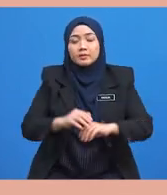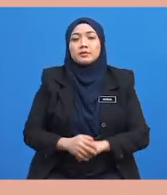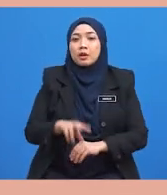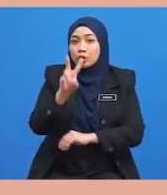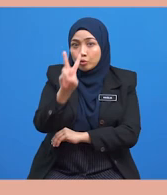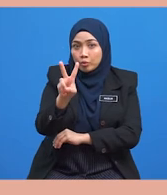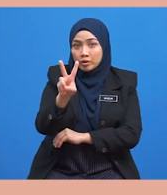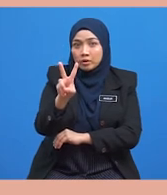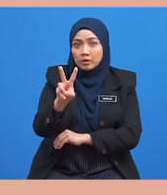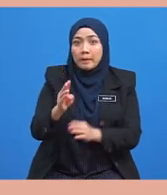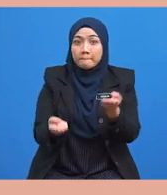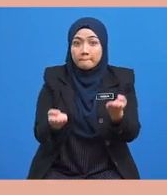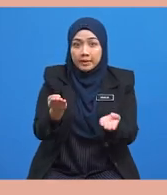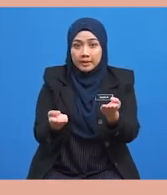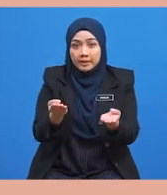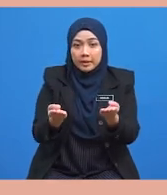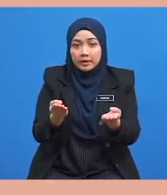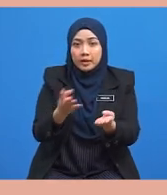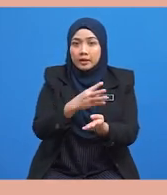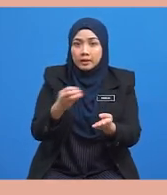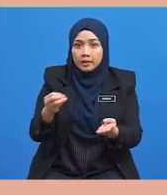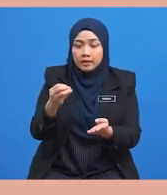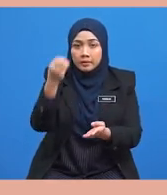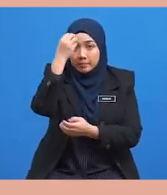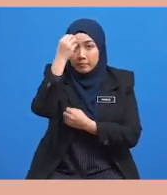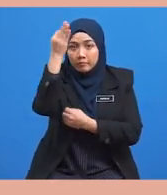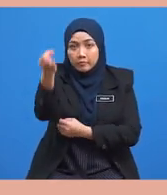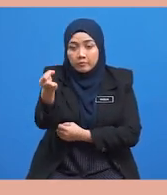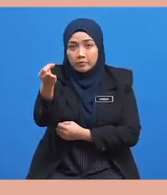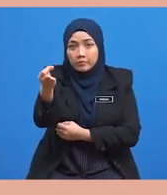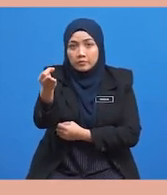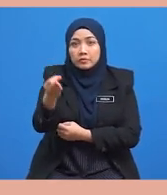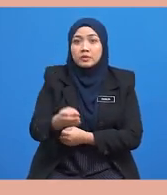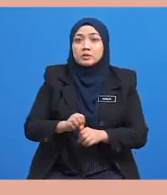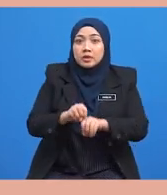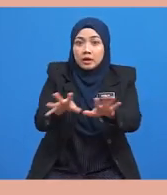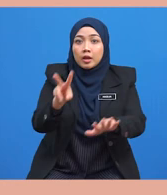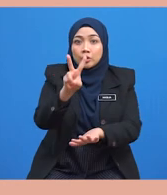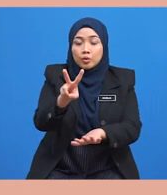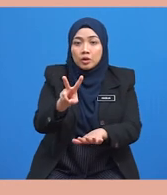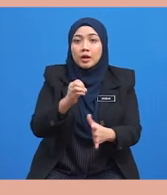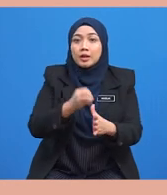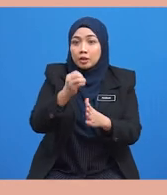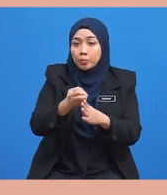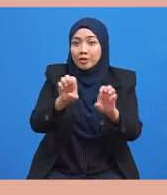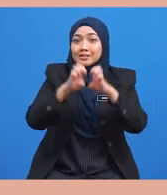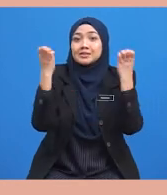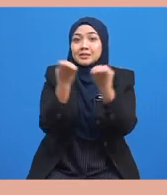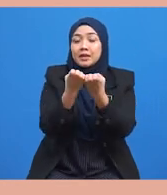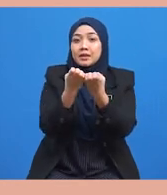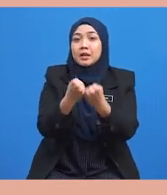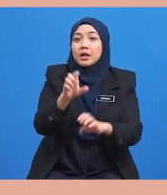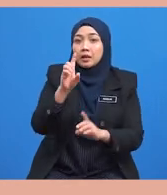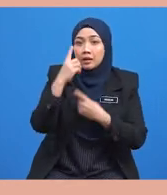Yang kedua, membandingkan dan mentafsir serakan dua atau lebih set data berdasarkan